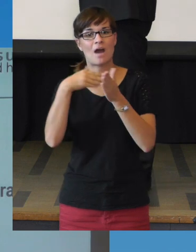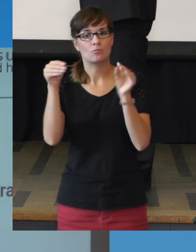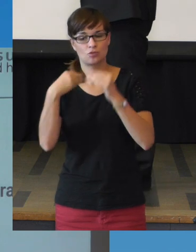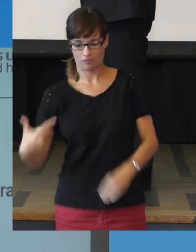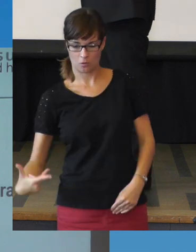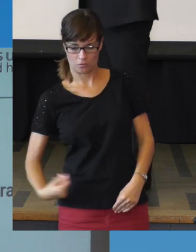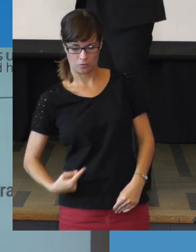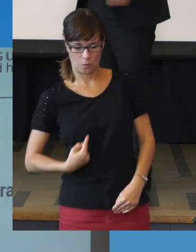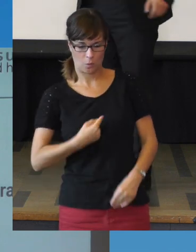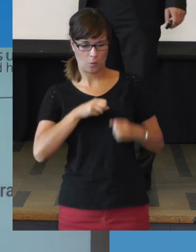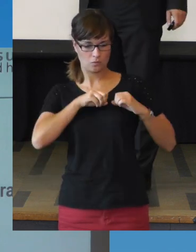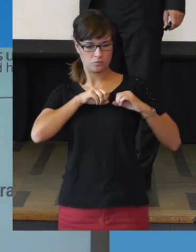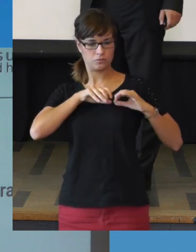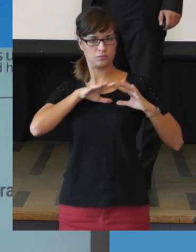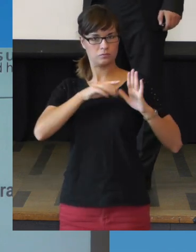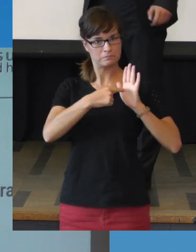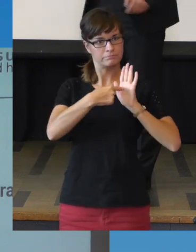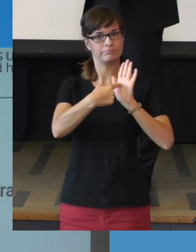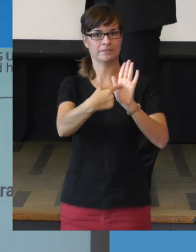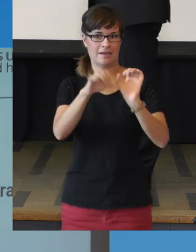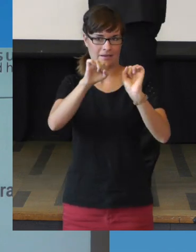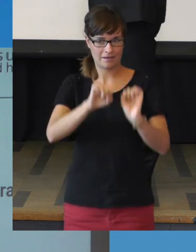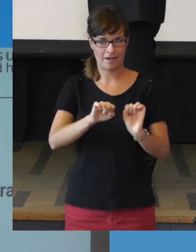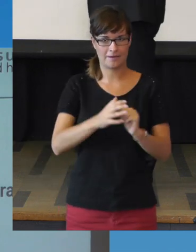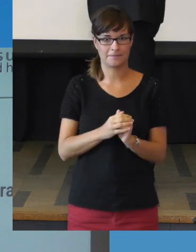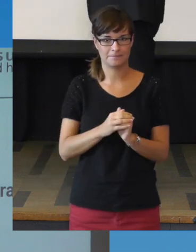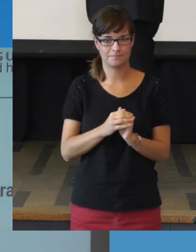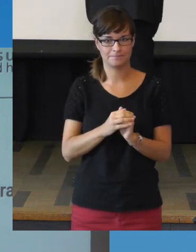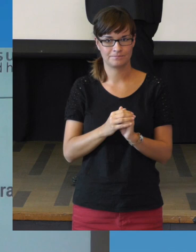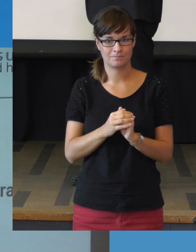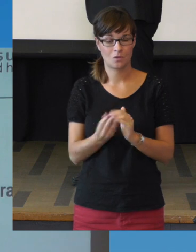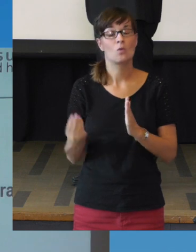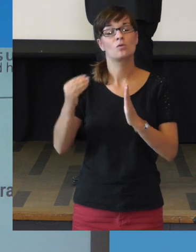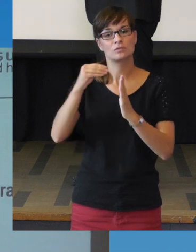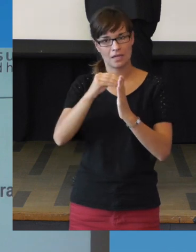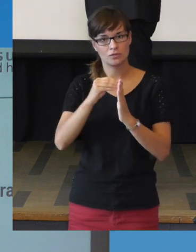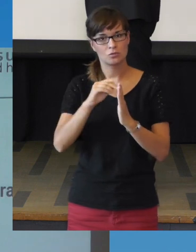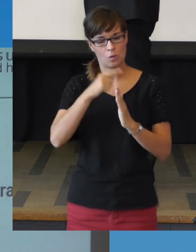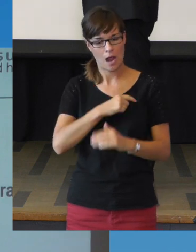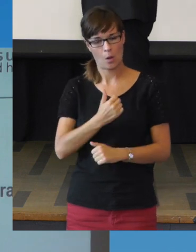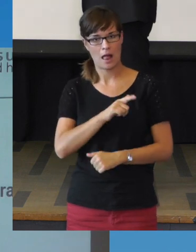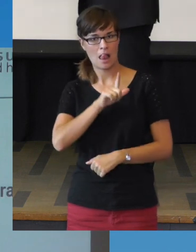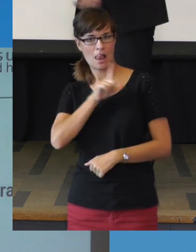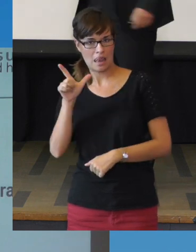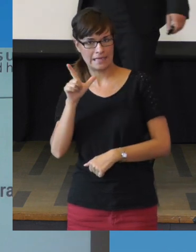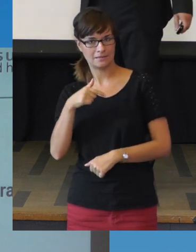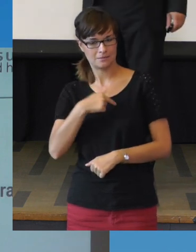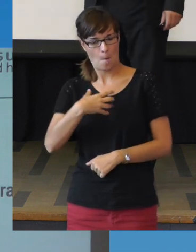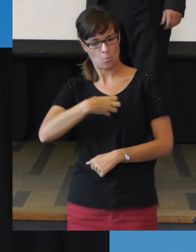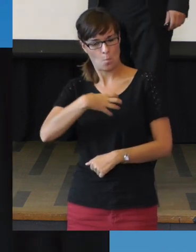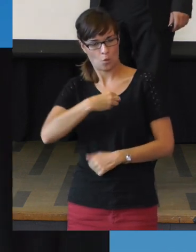Koronarangiografie. Und häufig im Rahmen derselben Untersuchung stellen wir auch die pumpende linke Herzkammer dar, das ist die sogenannte